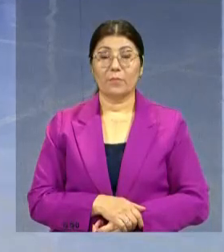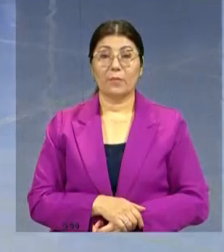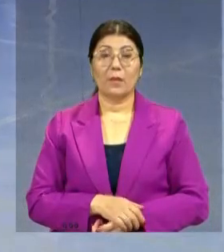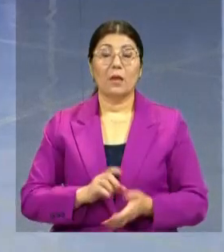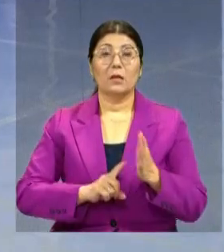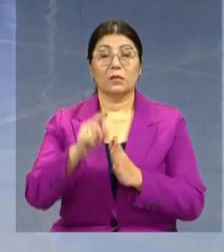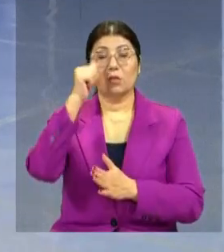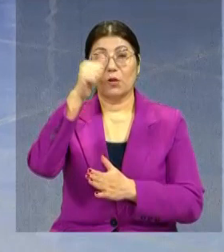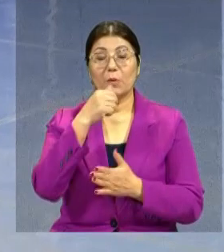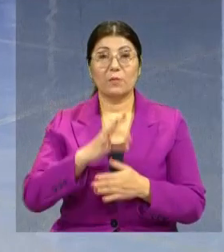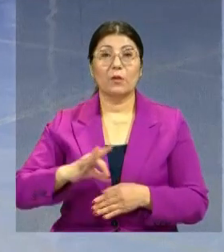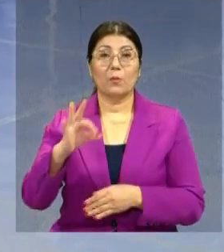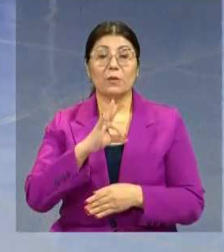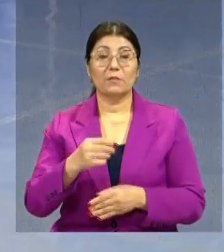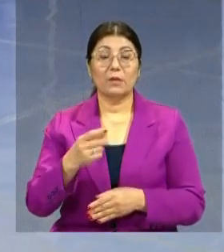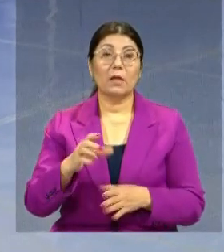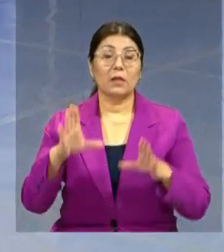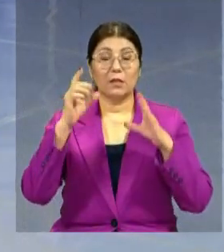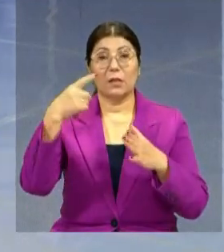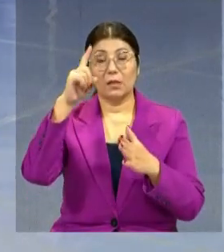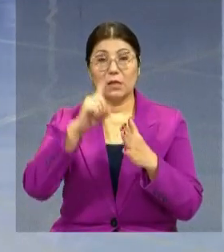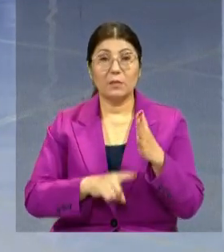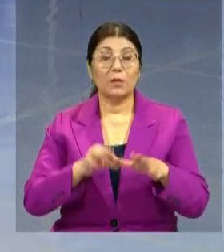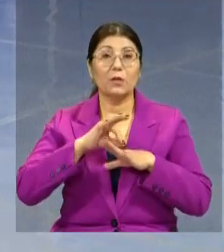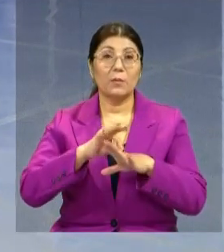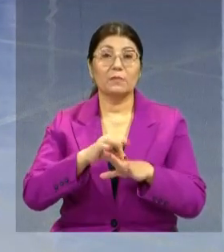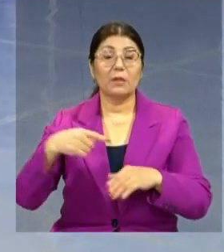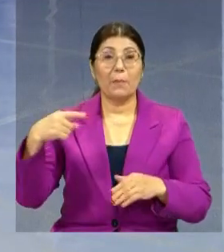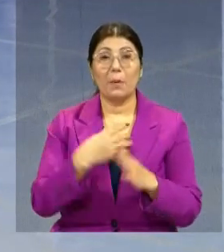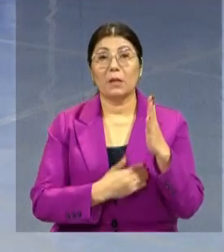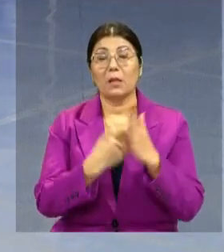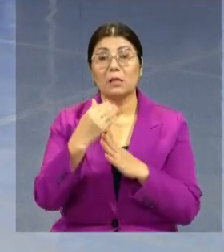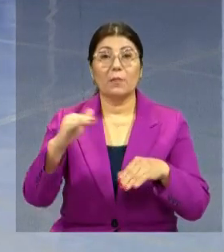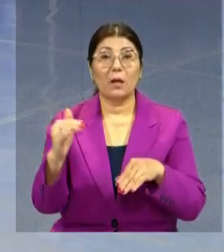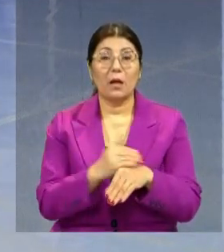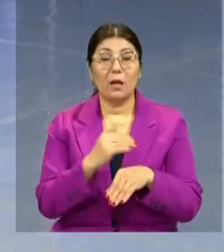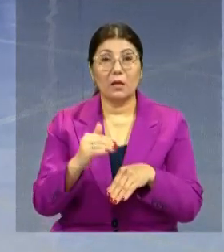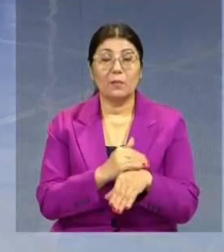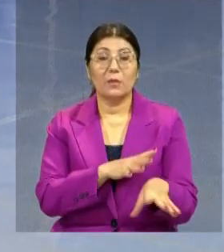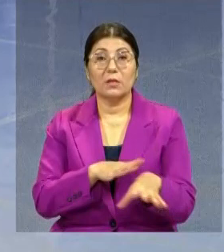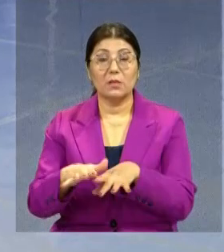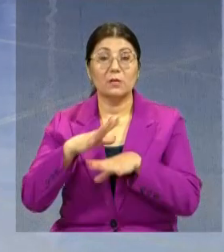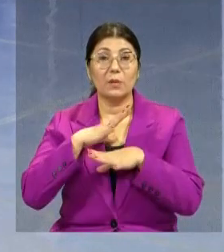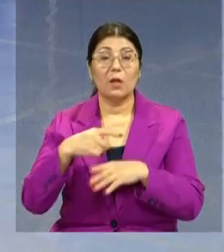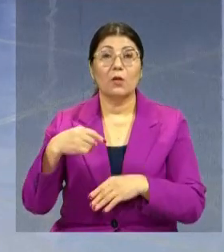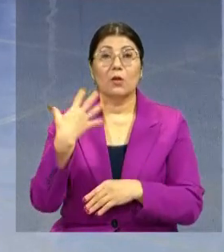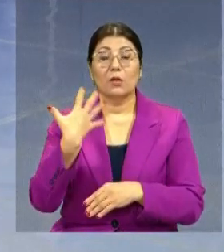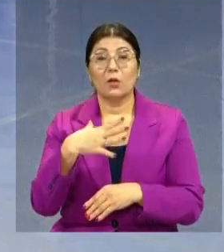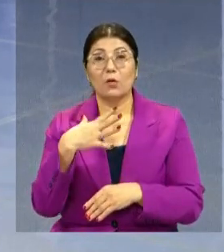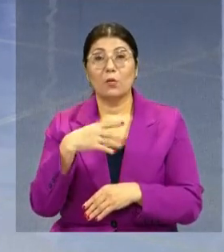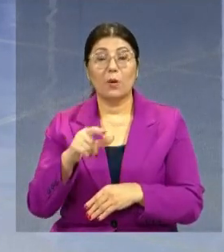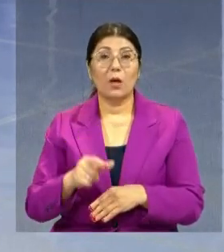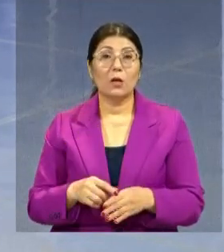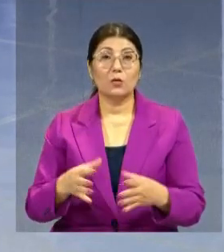Жыл басынан бері облыста дін қызметкерлерінің ұйымдастыруымен мыңнан астам қайырымдылық шарасы өткен. 150 мыңға жуық